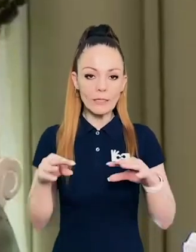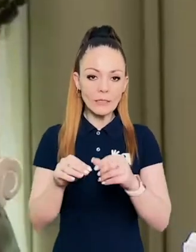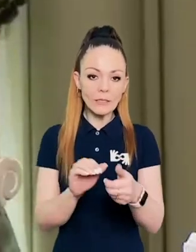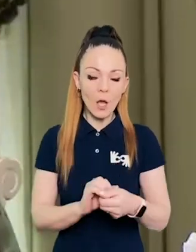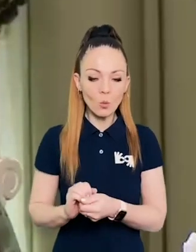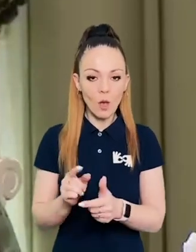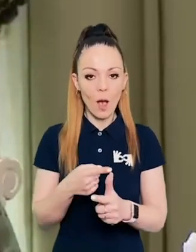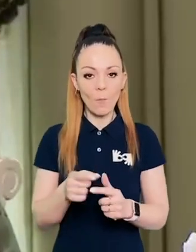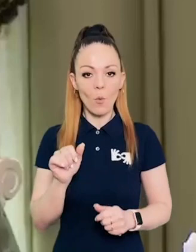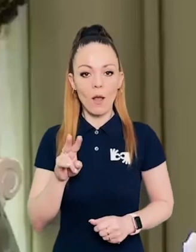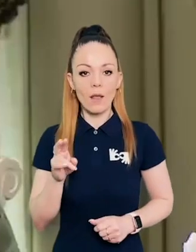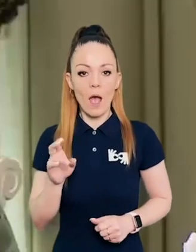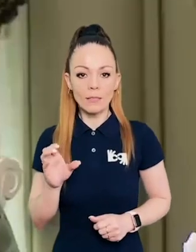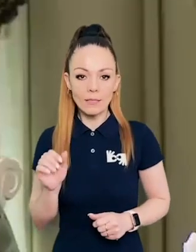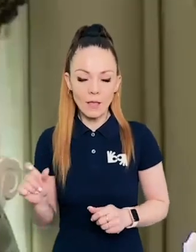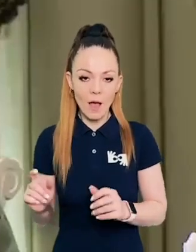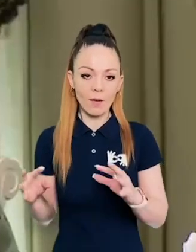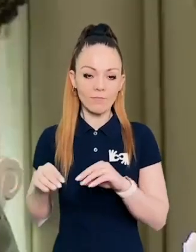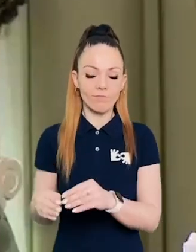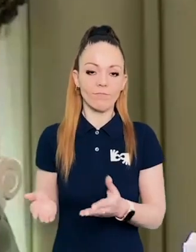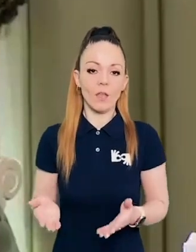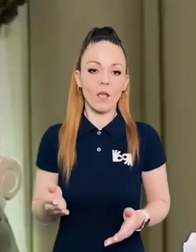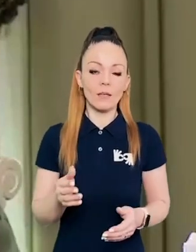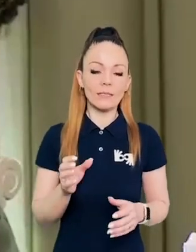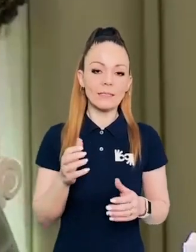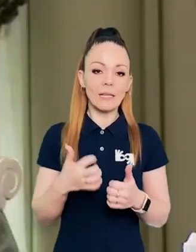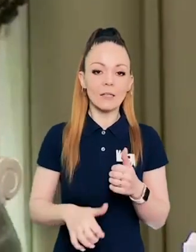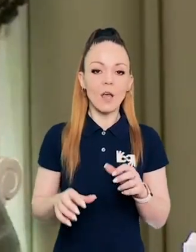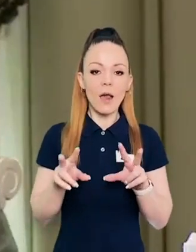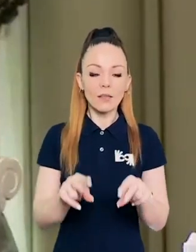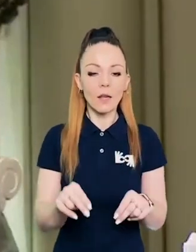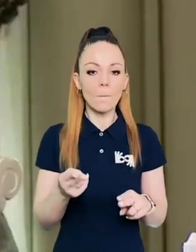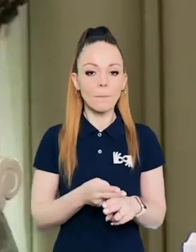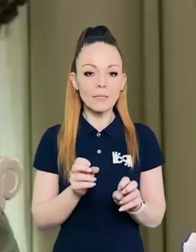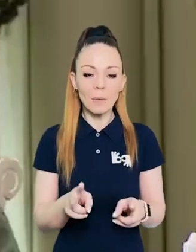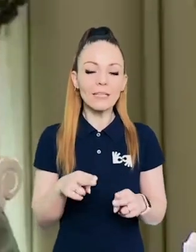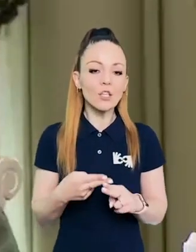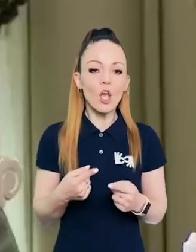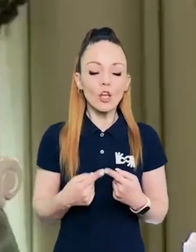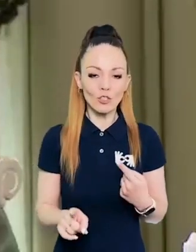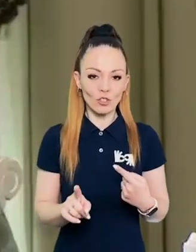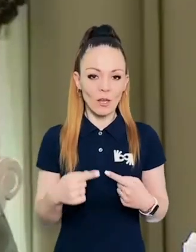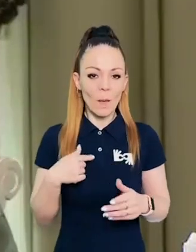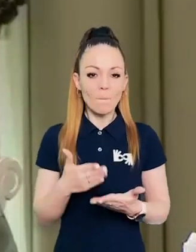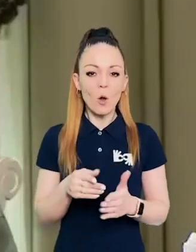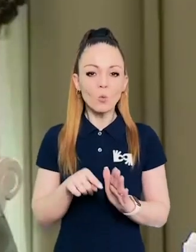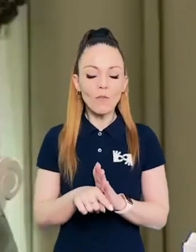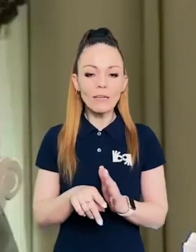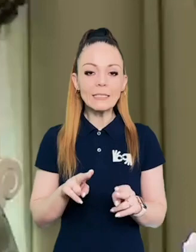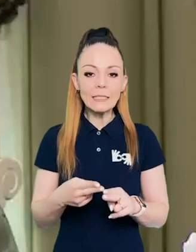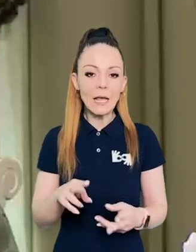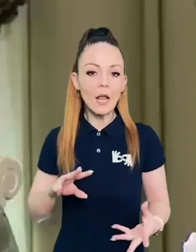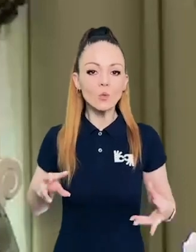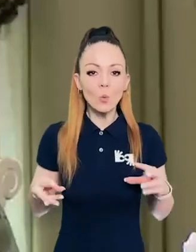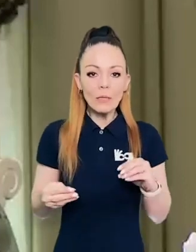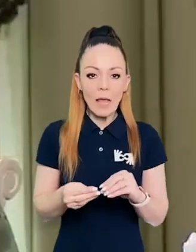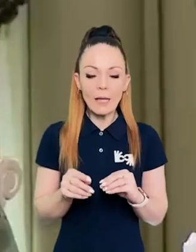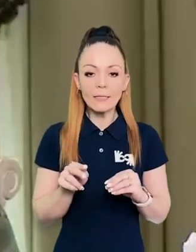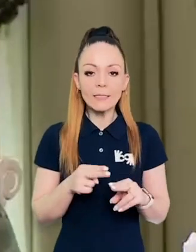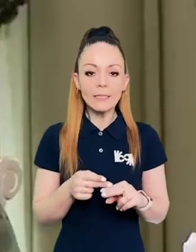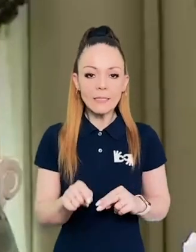союзах, або в альянсах, або серед гарантерів безпеки. Це інше. Я маю на увазі, це вже